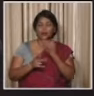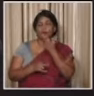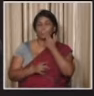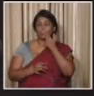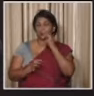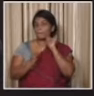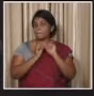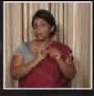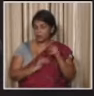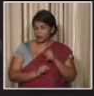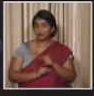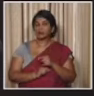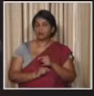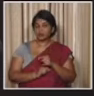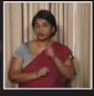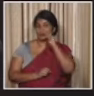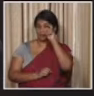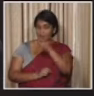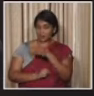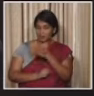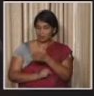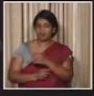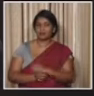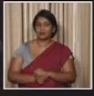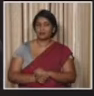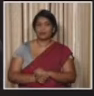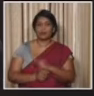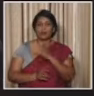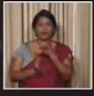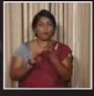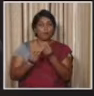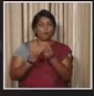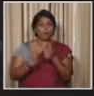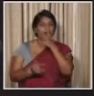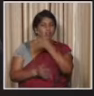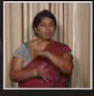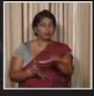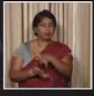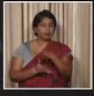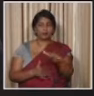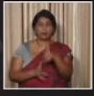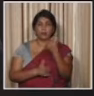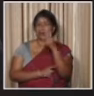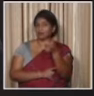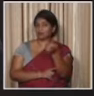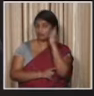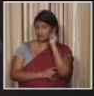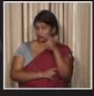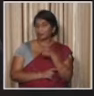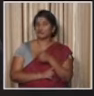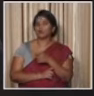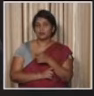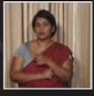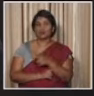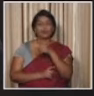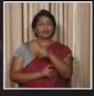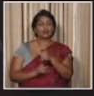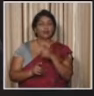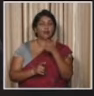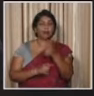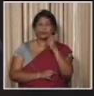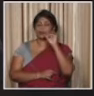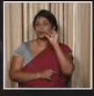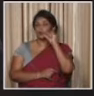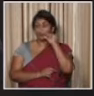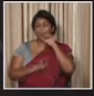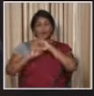kerana surutu kara int, boradie malu bana malu kara int, wae bini piti surutu